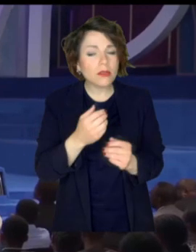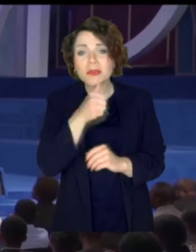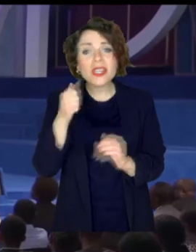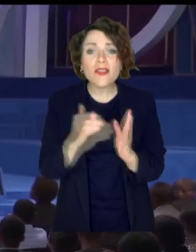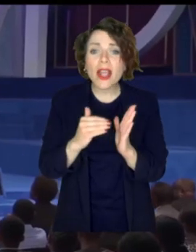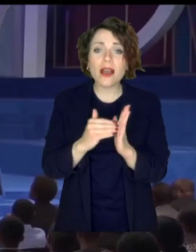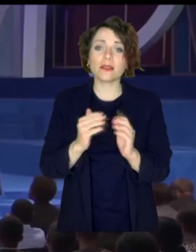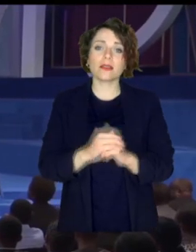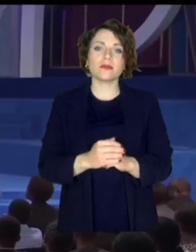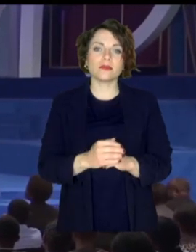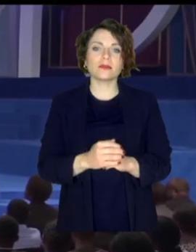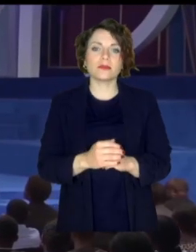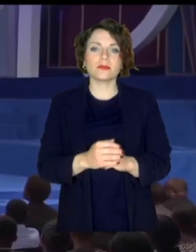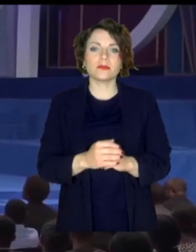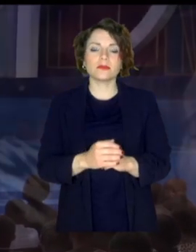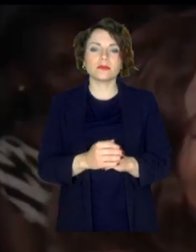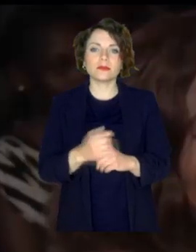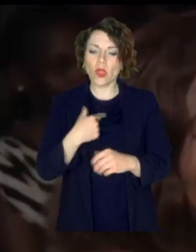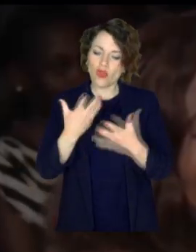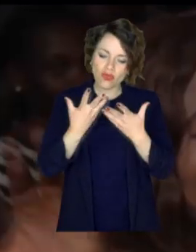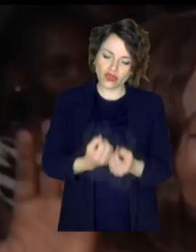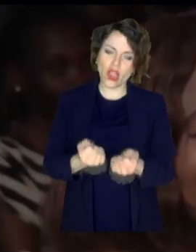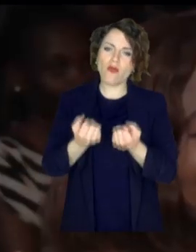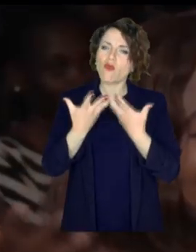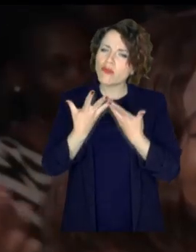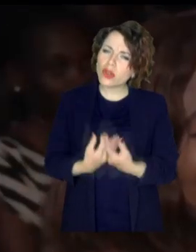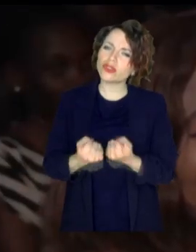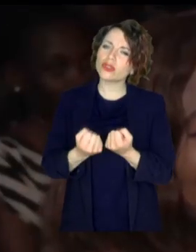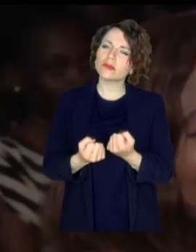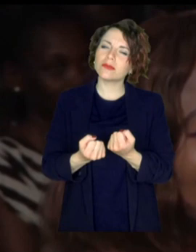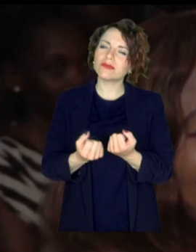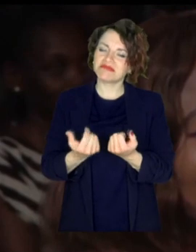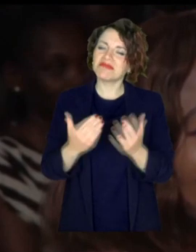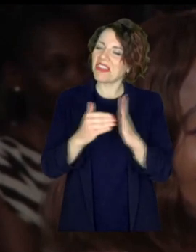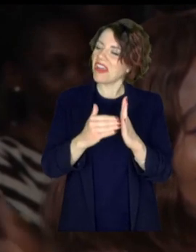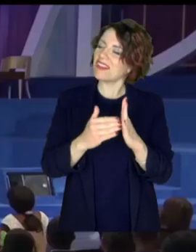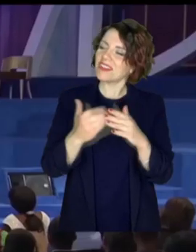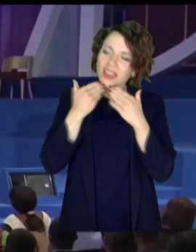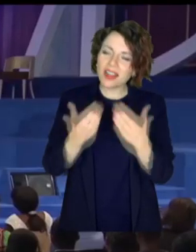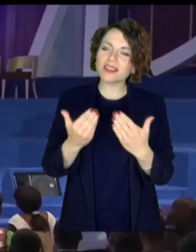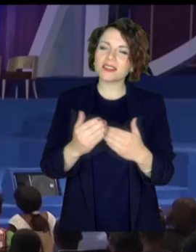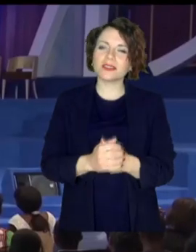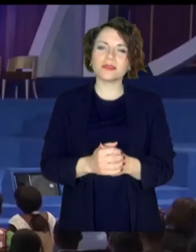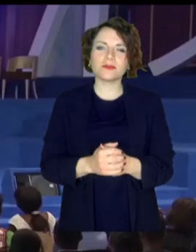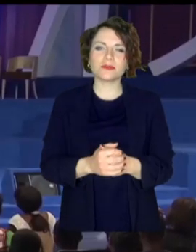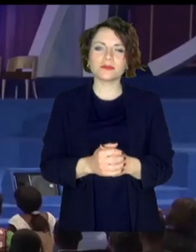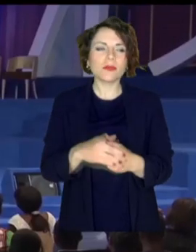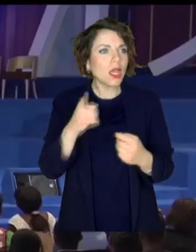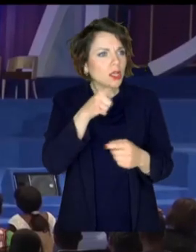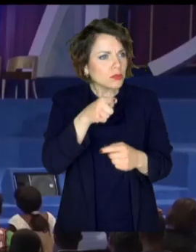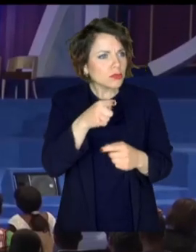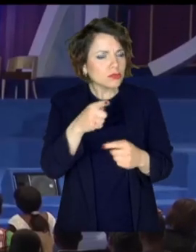casa. Oh, la ricevo. Grazie per la casa. Ma non ci vivi